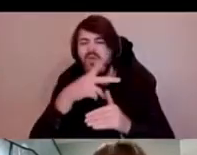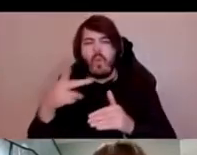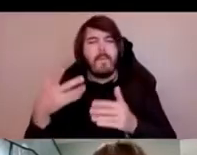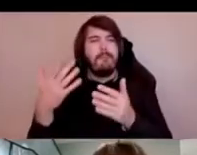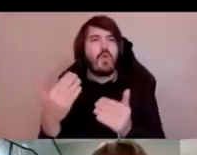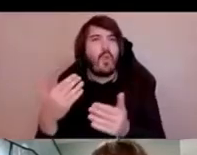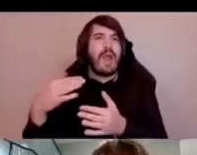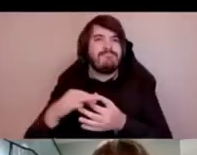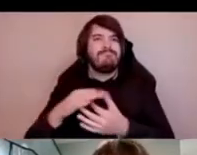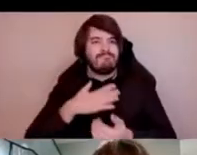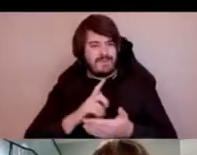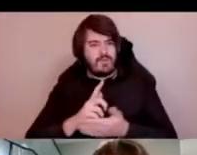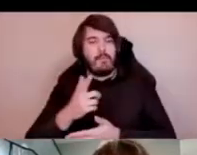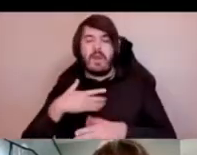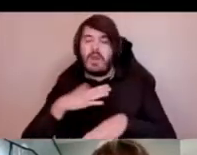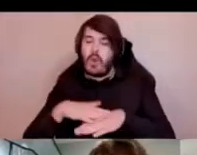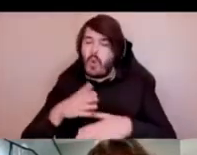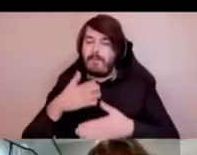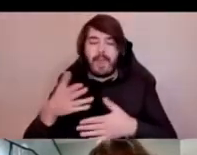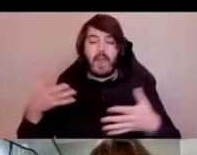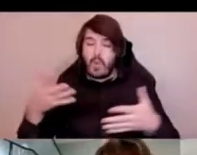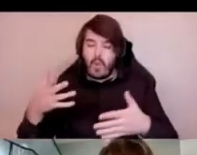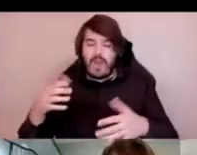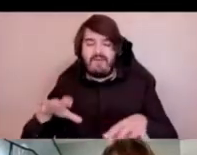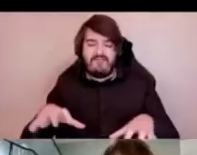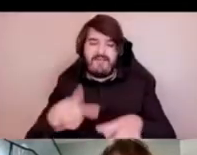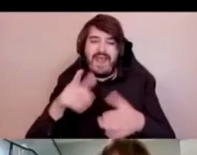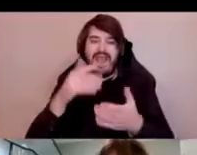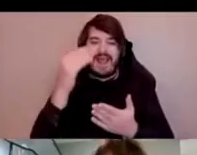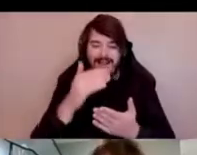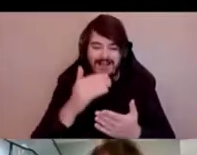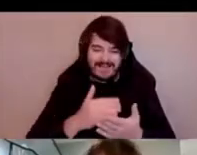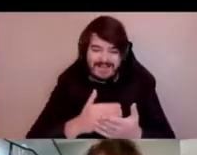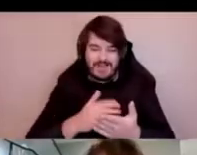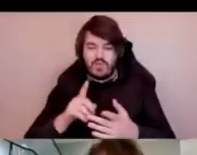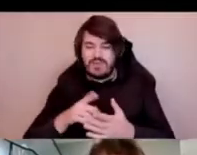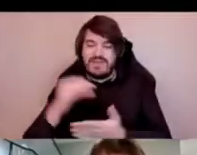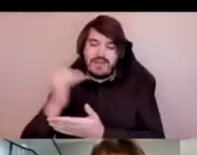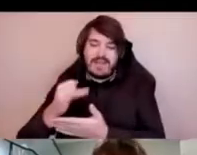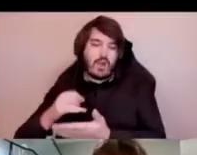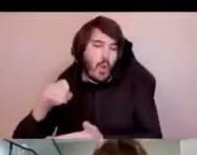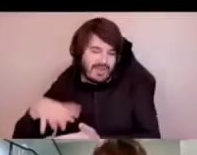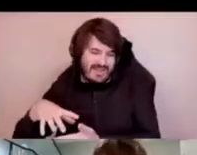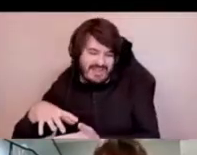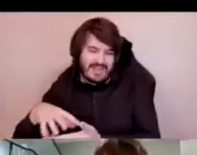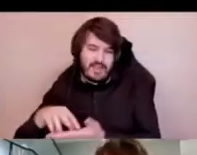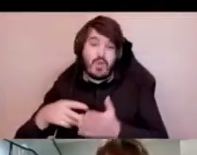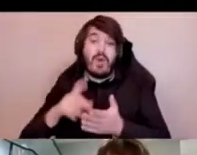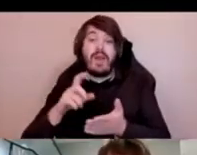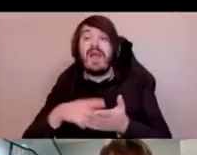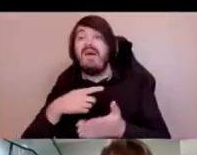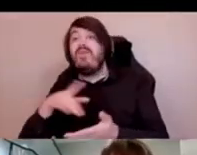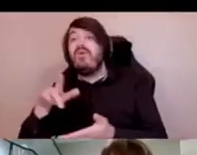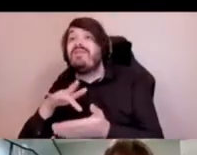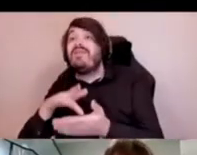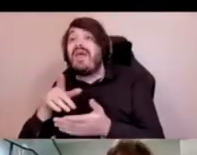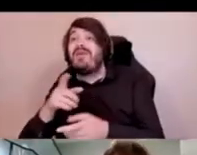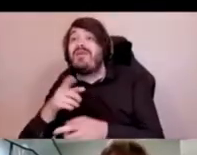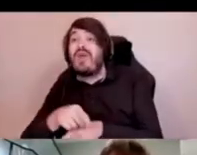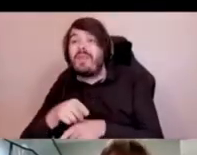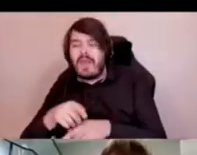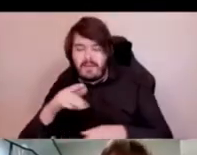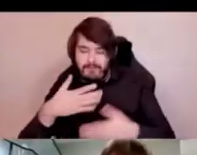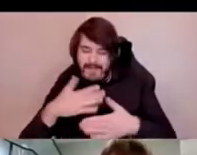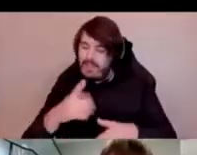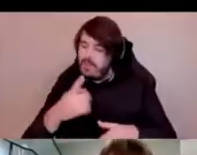recommandé de faire une liste et des croquis. Donc, quand vous allez en centre jardin, ayez déjà avec vous votre liste parce que